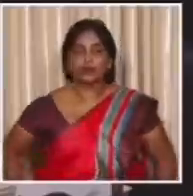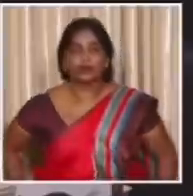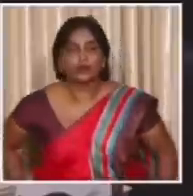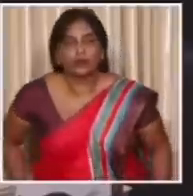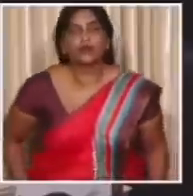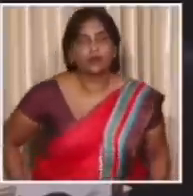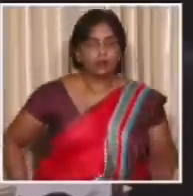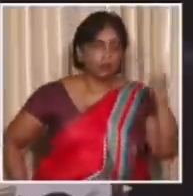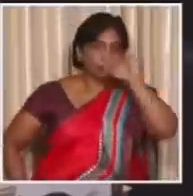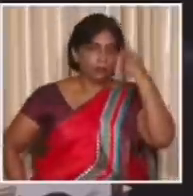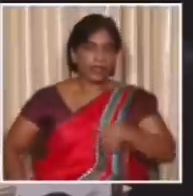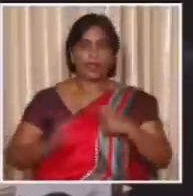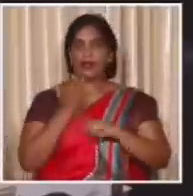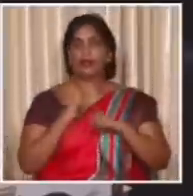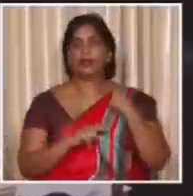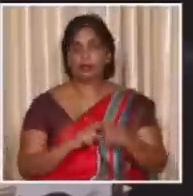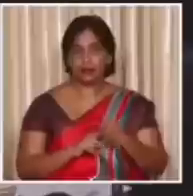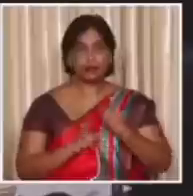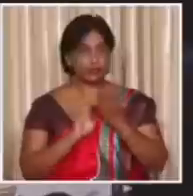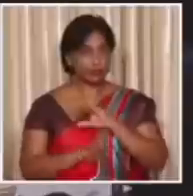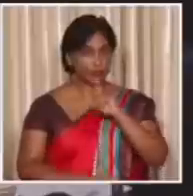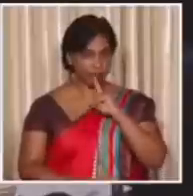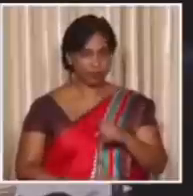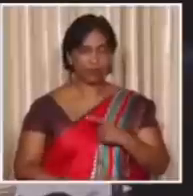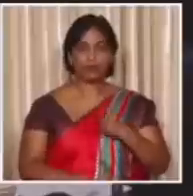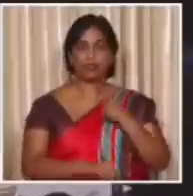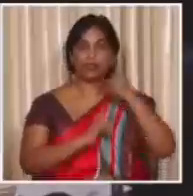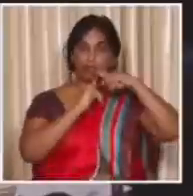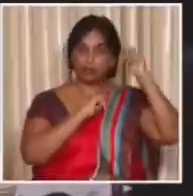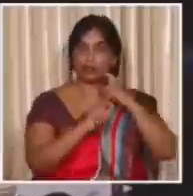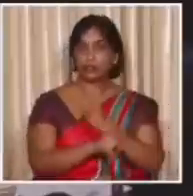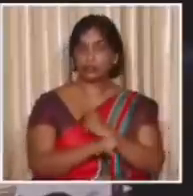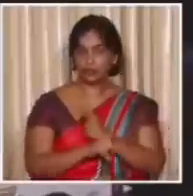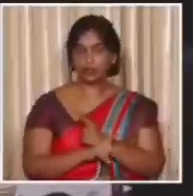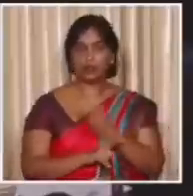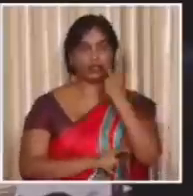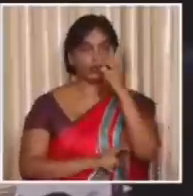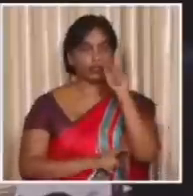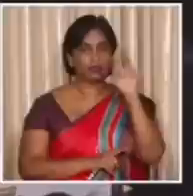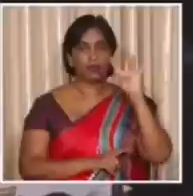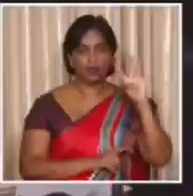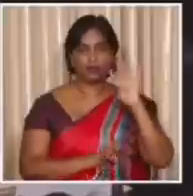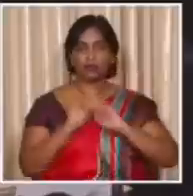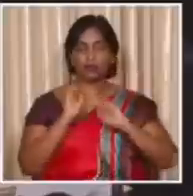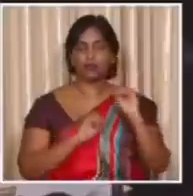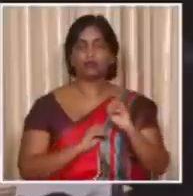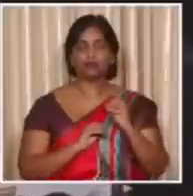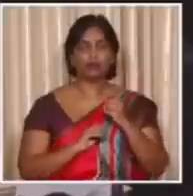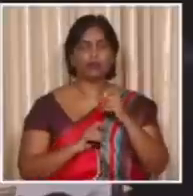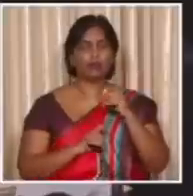එක දැන් යෝජනා කළා තිබෙනවා. මොකද්ද සිදුවී තිබෙන්නේ? මම කලින් කිව්වා. විශ්වවිද්‍යාල ආචාර්යවරුන්ගේ 100ට 2.4කට ලැබෙන ඍණ